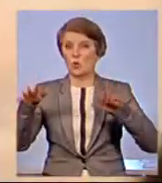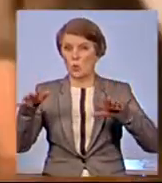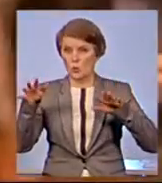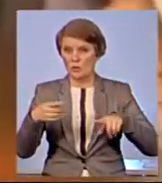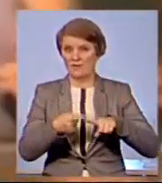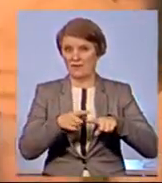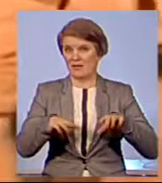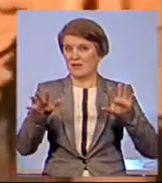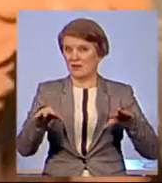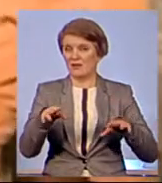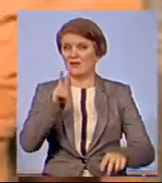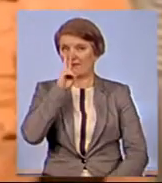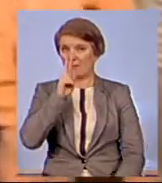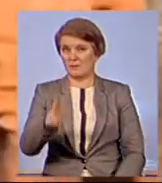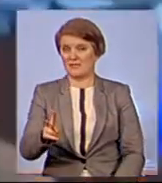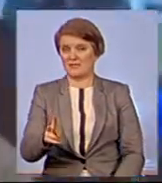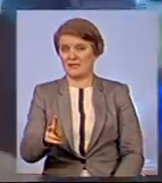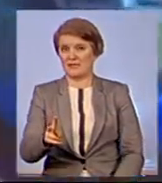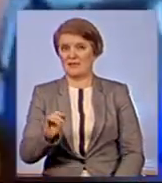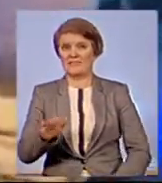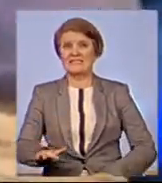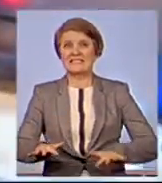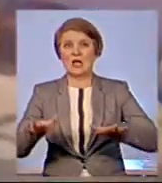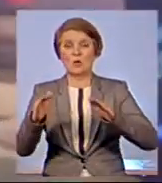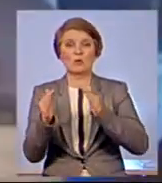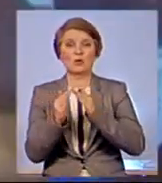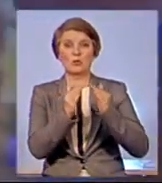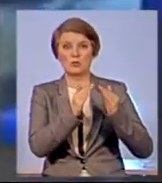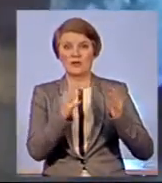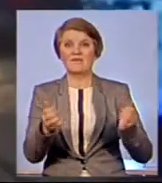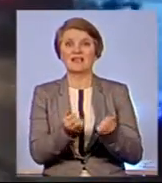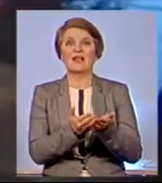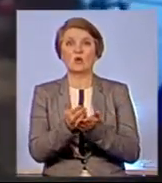майже 2 місяці. Із затоплених будинків рятувальники і представники Червоного